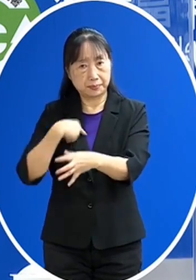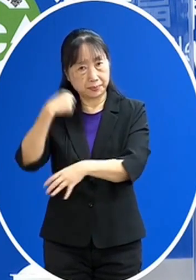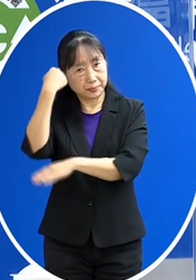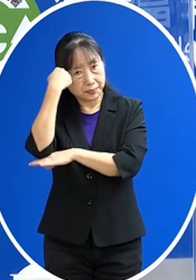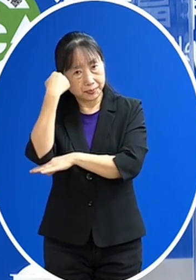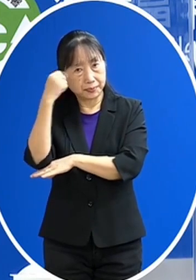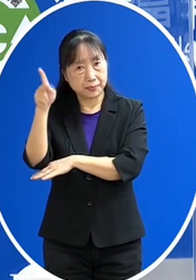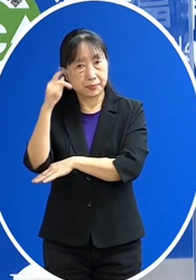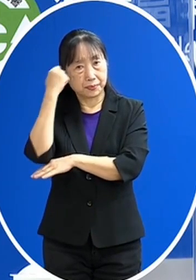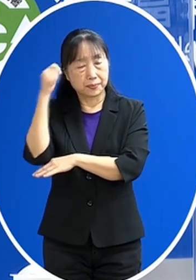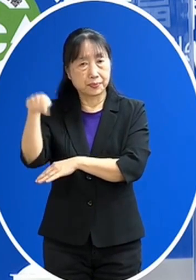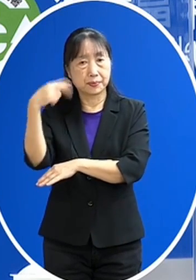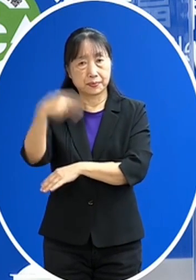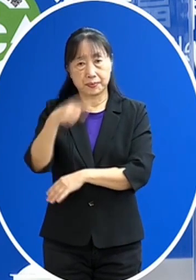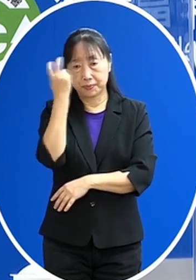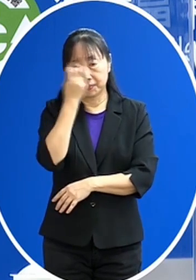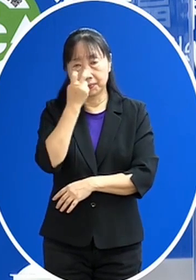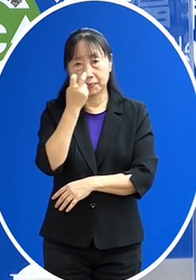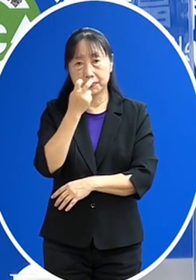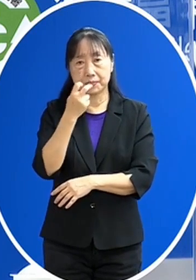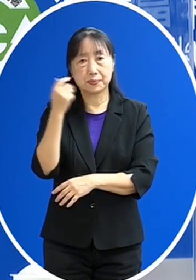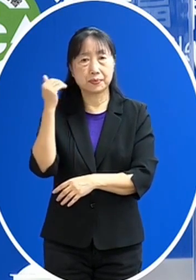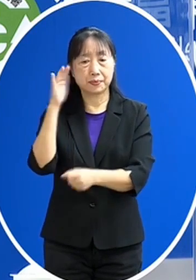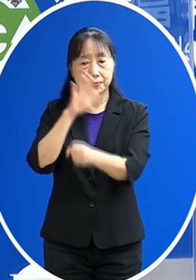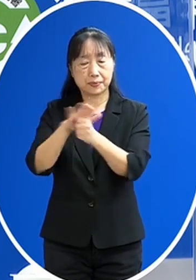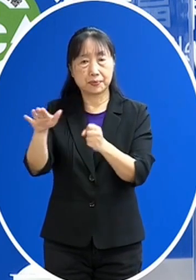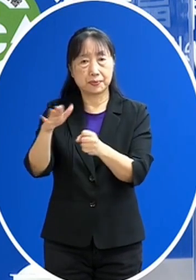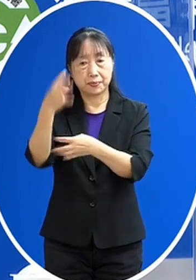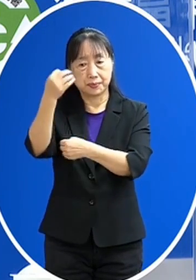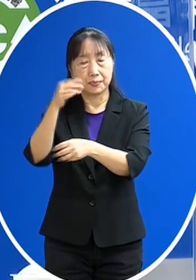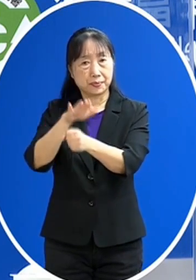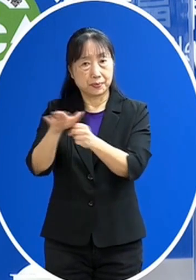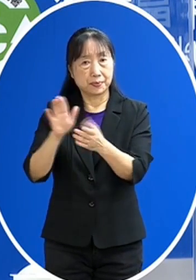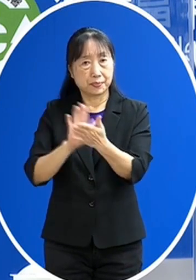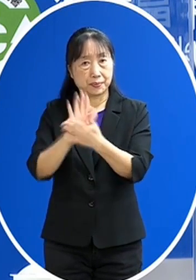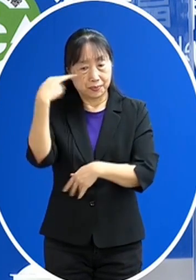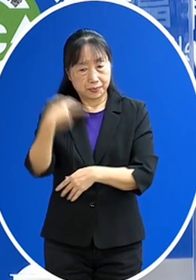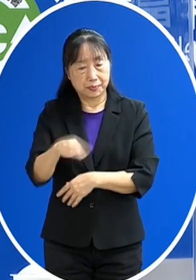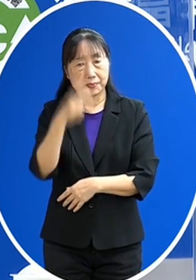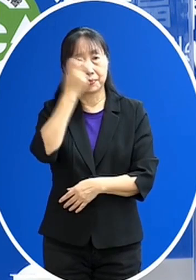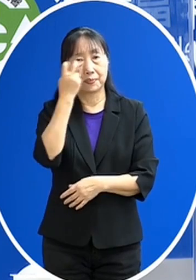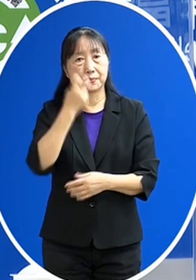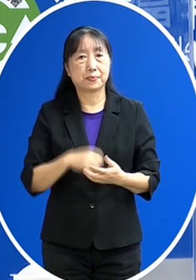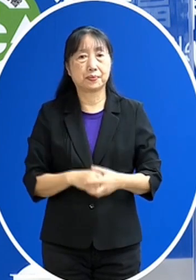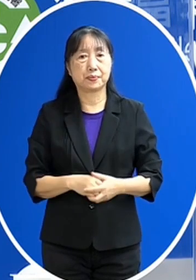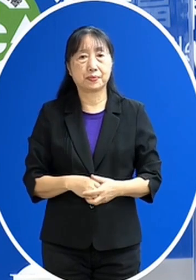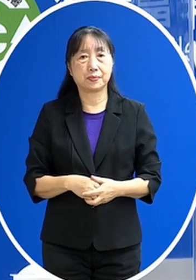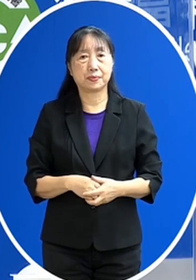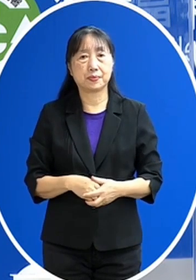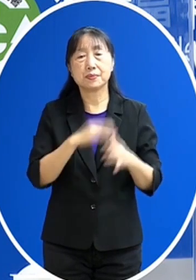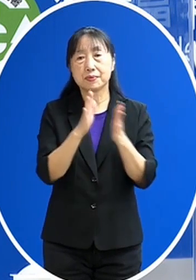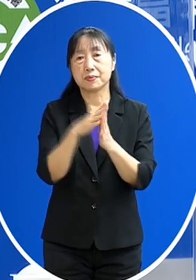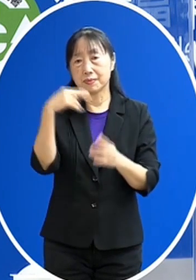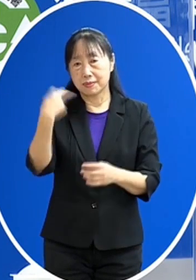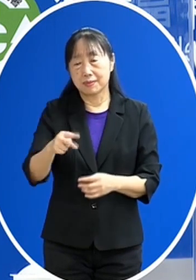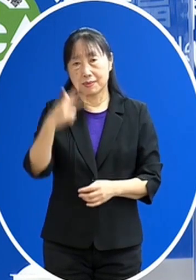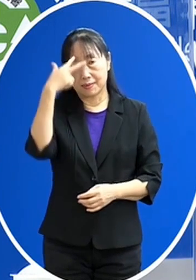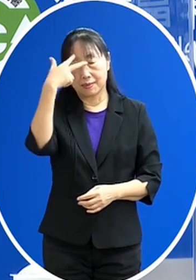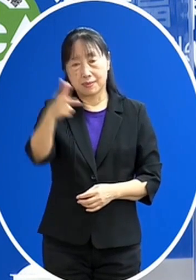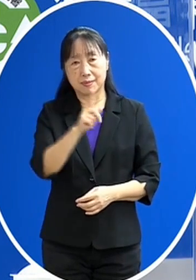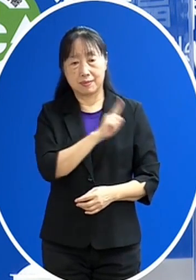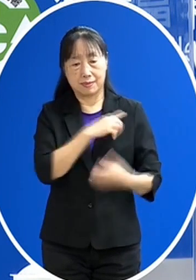裁检，那检疫期满后再裁检，那返家后要完全7天的自主健康管